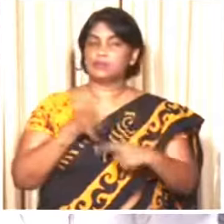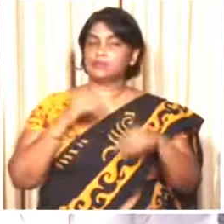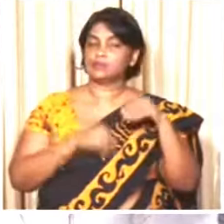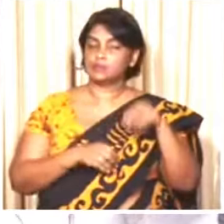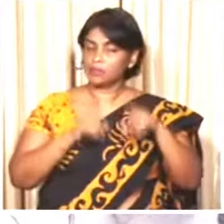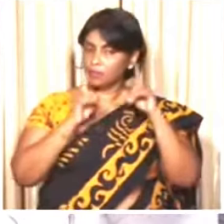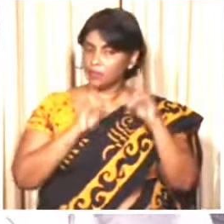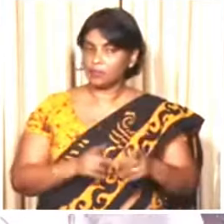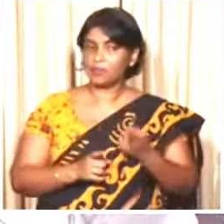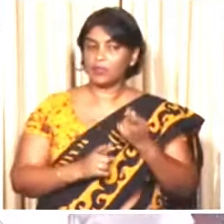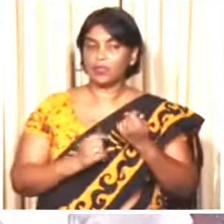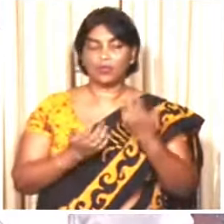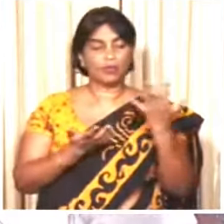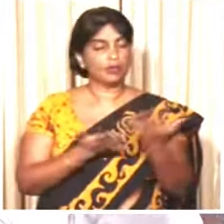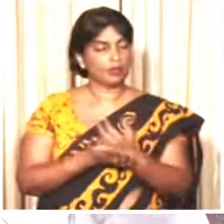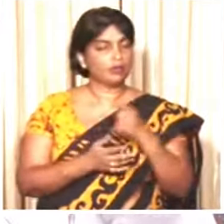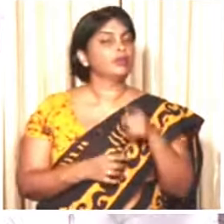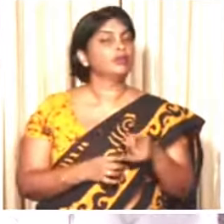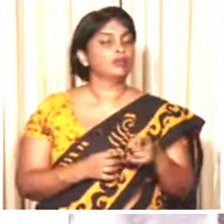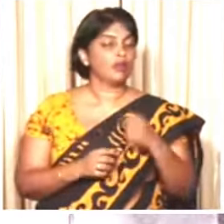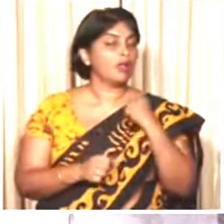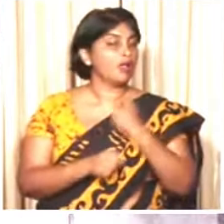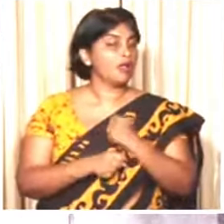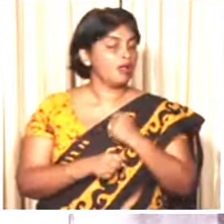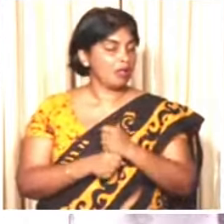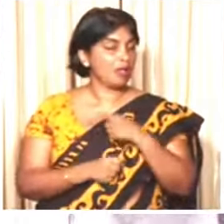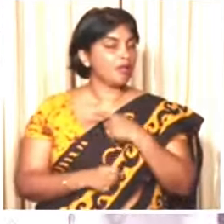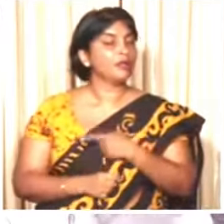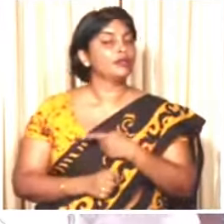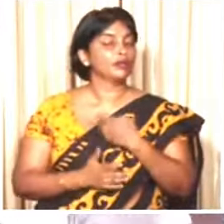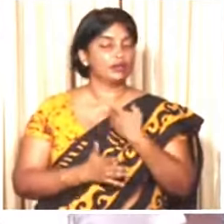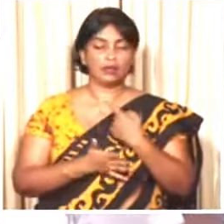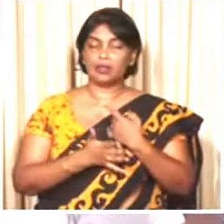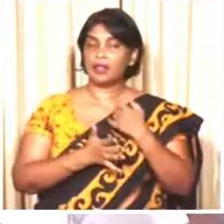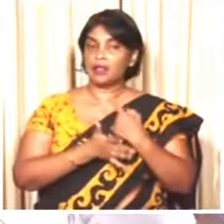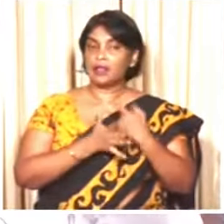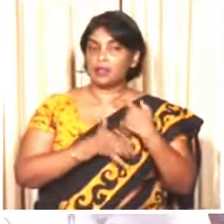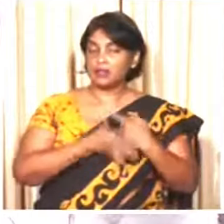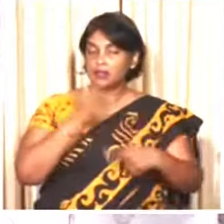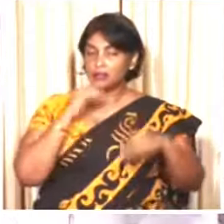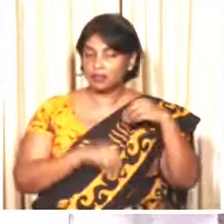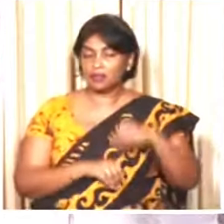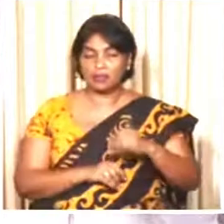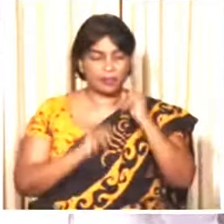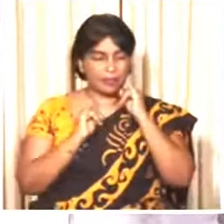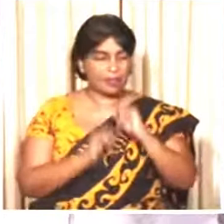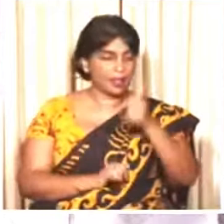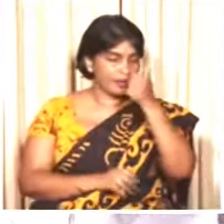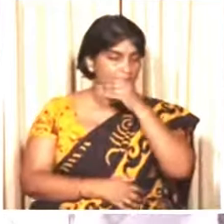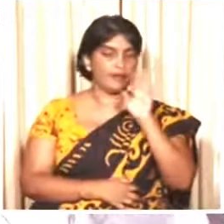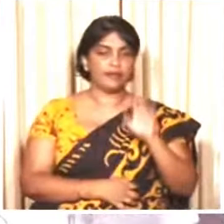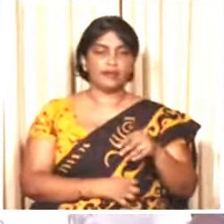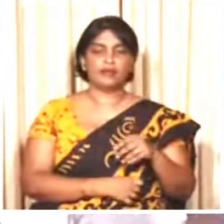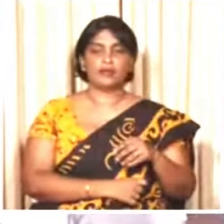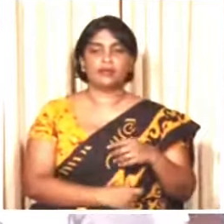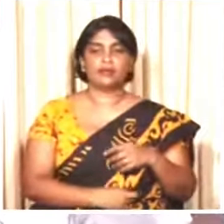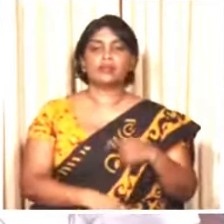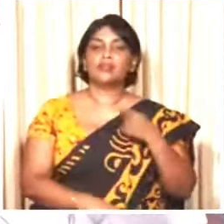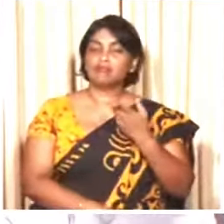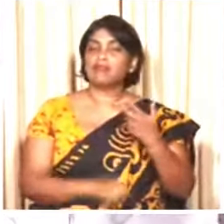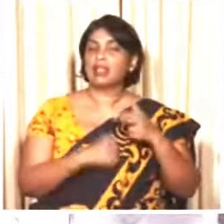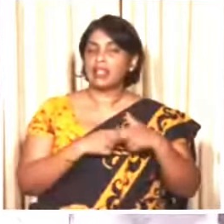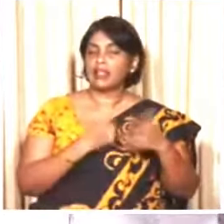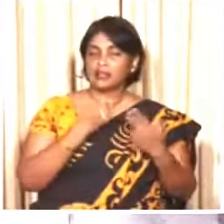මේ චන්ද කාලේ මේ වගේ මුදලක් රැස් කරන්නේ ආණ්ඩුවේ මේ මැතිවරණ තක්කඩි වැඩවලට. ඒක තමයි